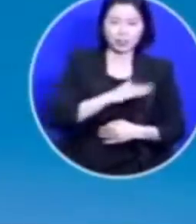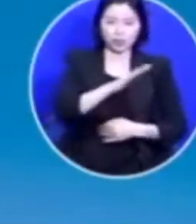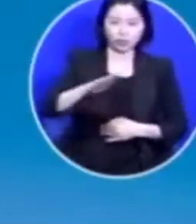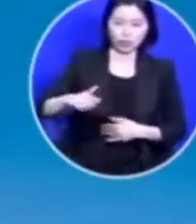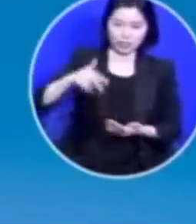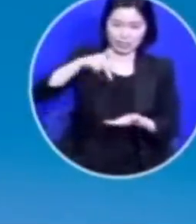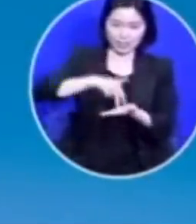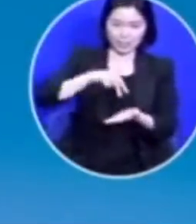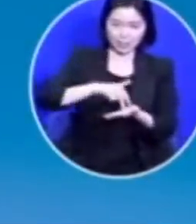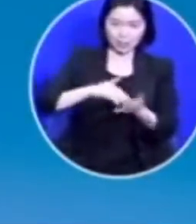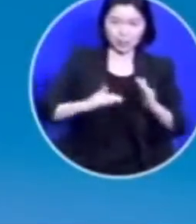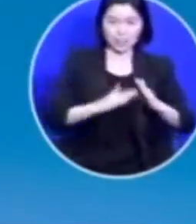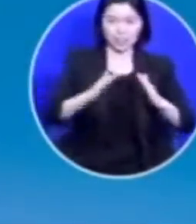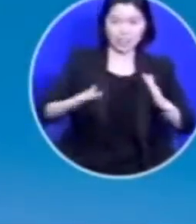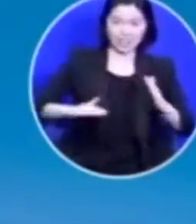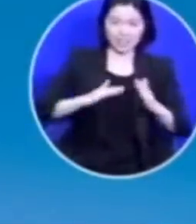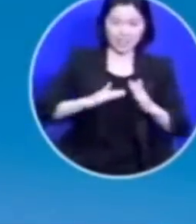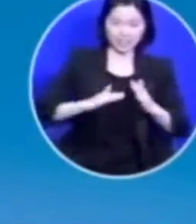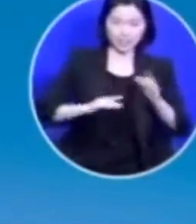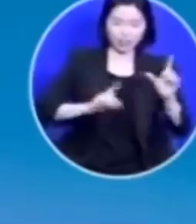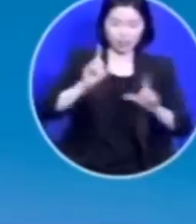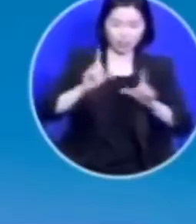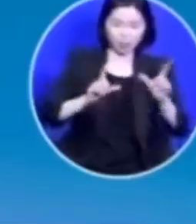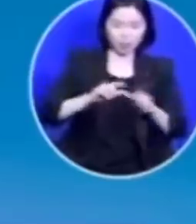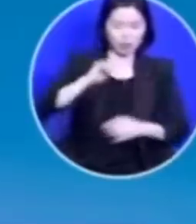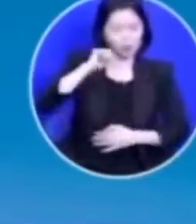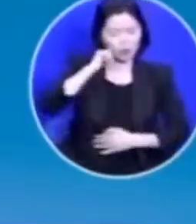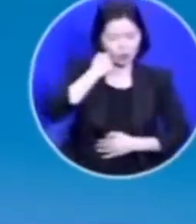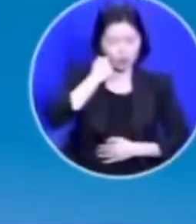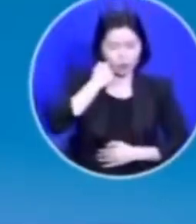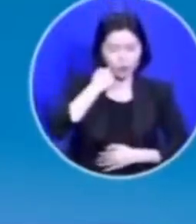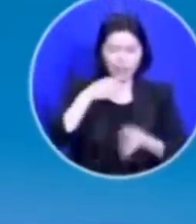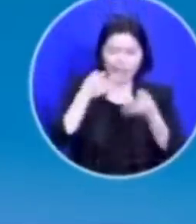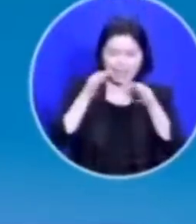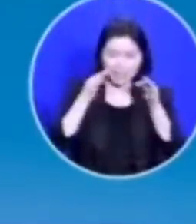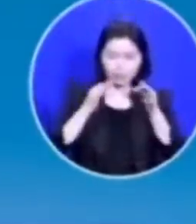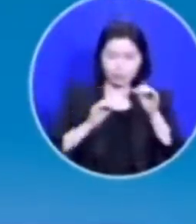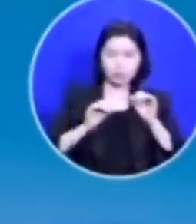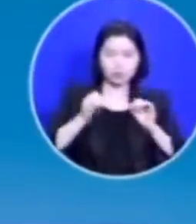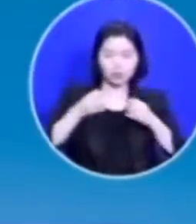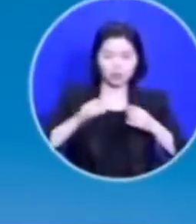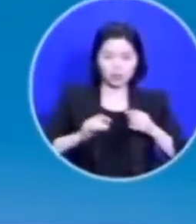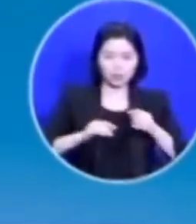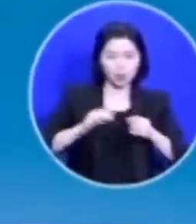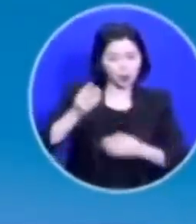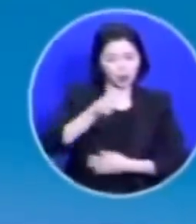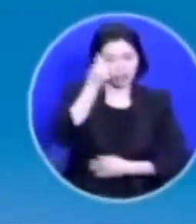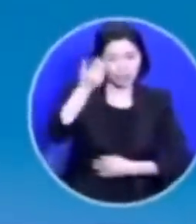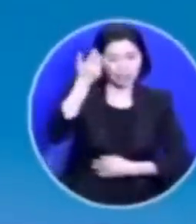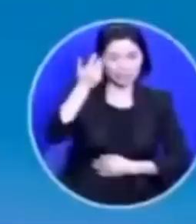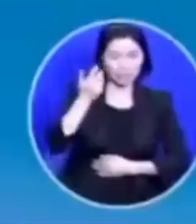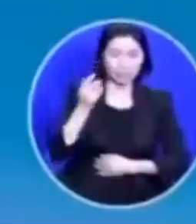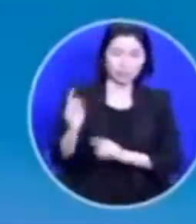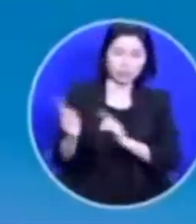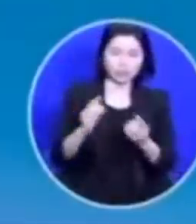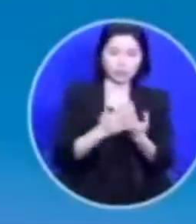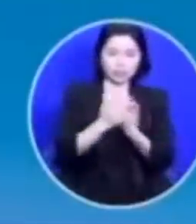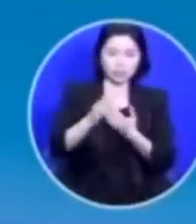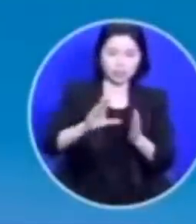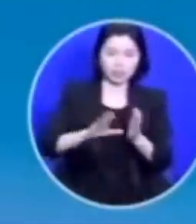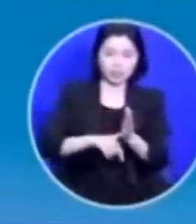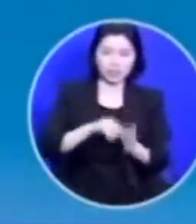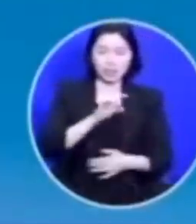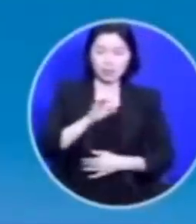가정의 형편은 참 어렵습니다 금요일 성형 집회 때마다 가장 마음이 안타까운